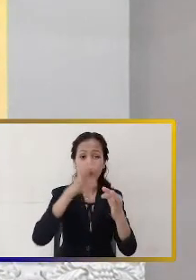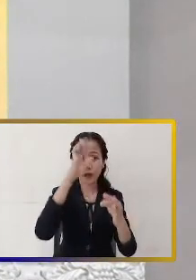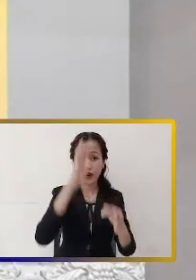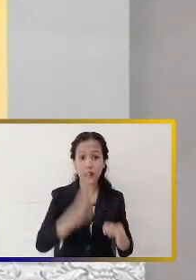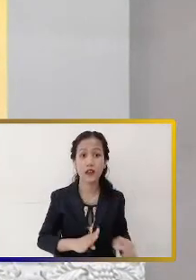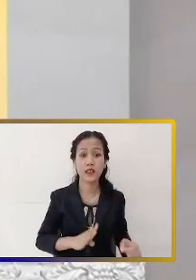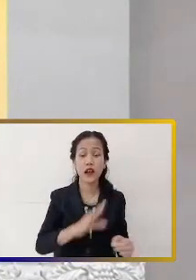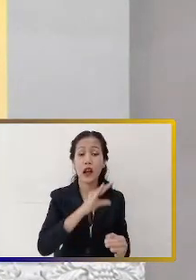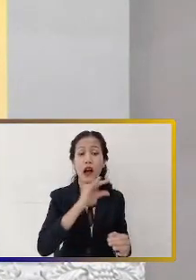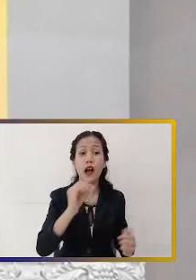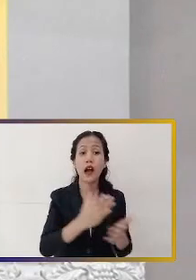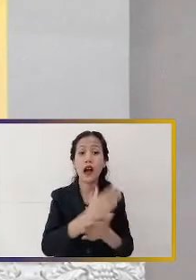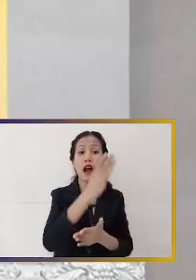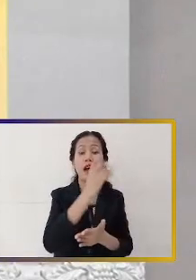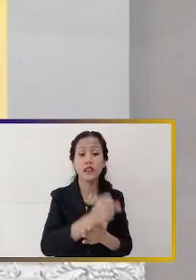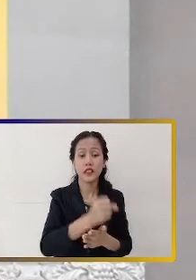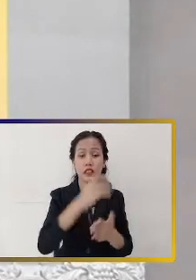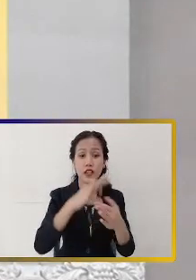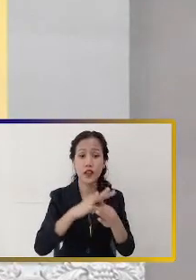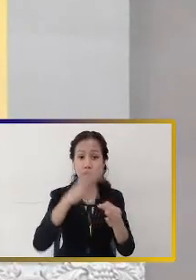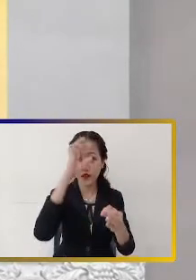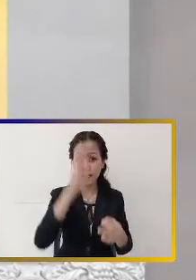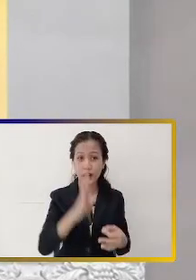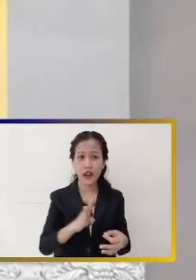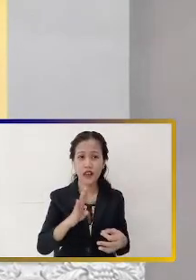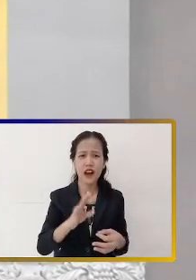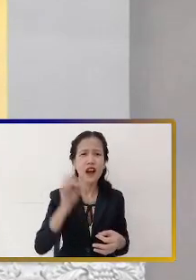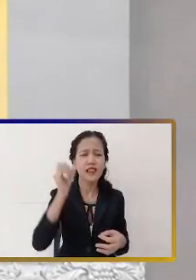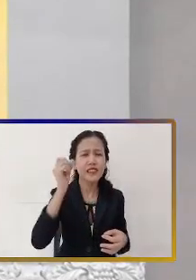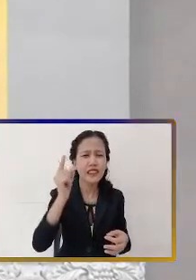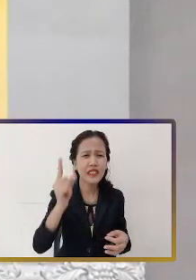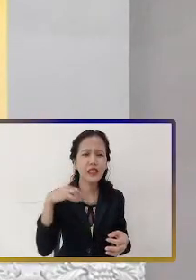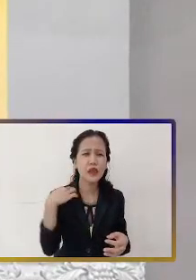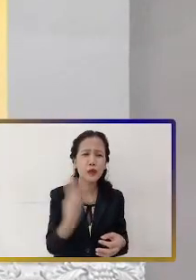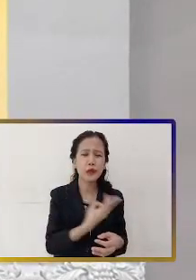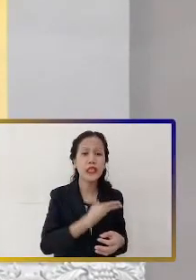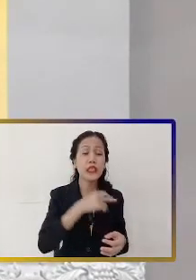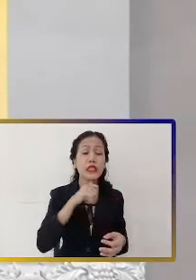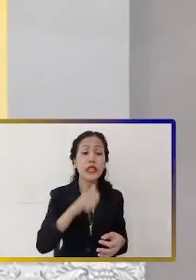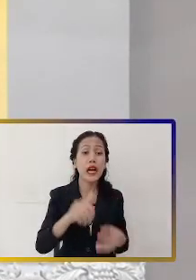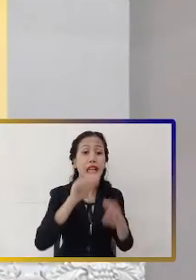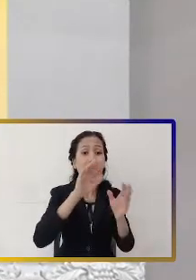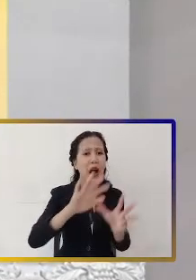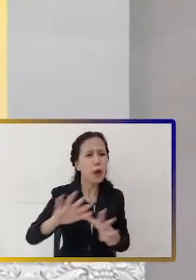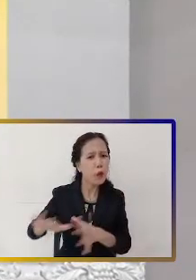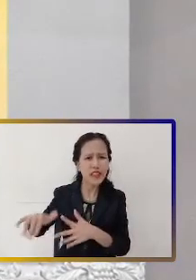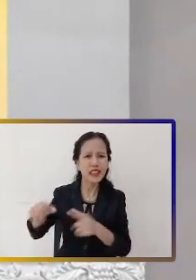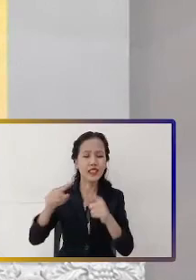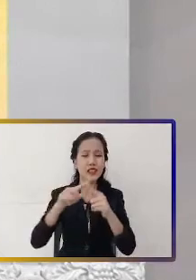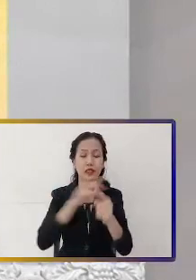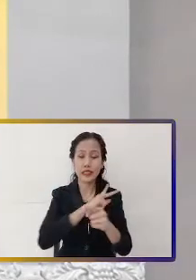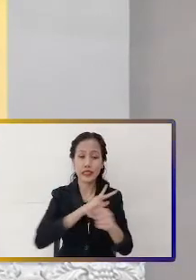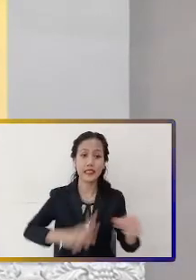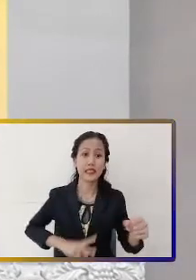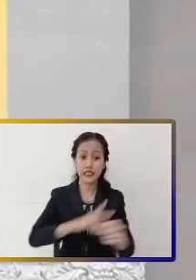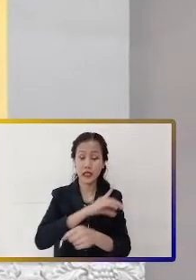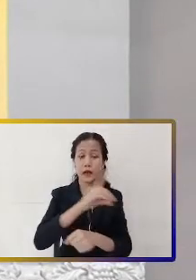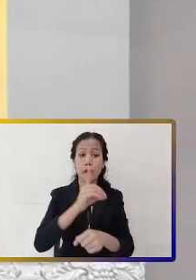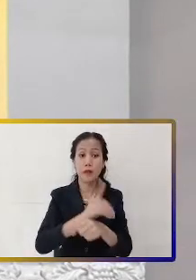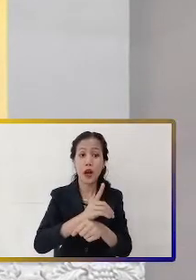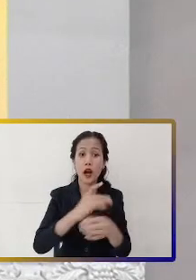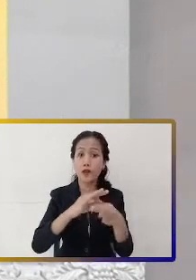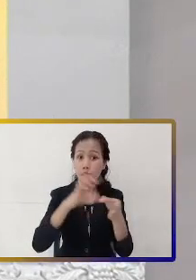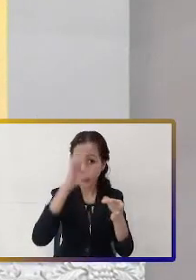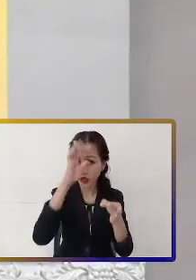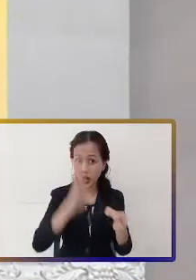hindi po natin maalis ang sarili natin sa loob ng kingdom ng Panginoon. Hindi po natin maalis ang sarili natin. You go